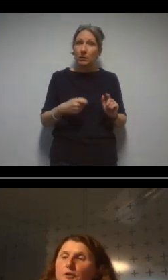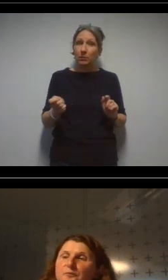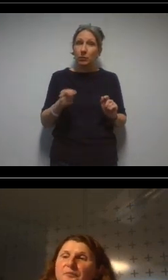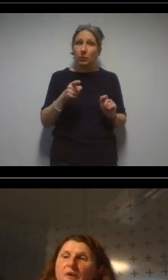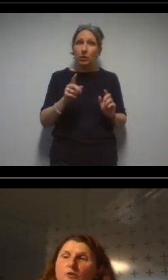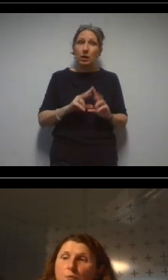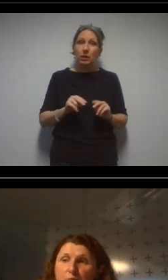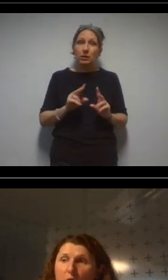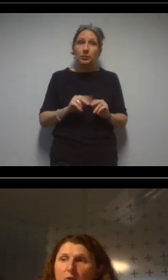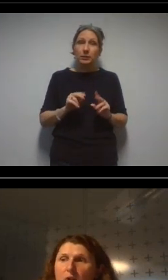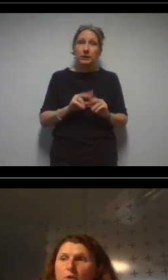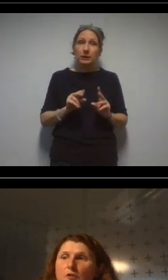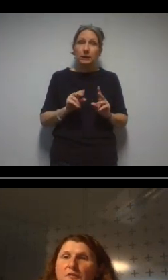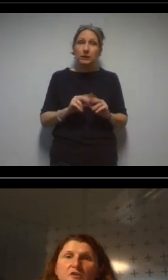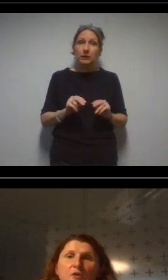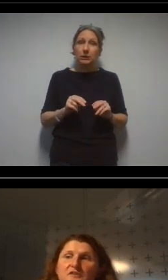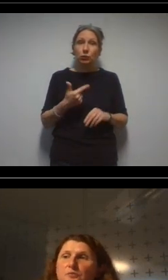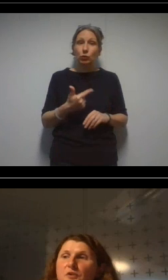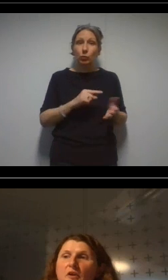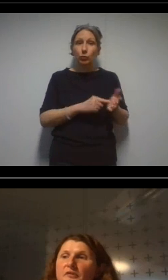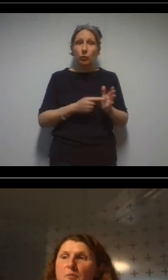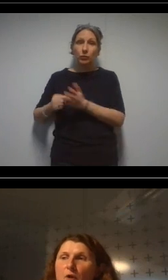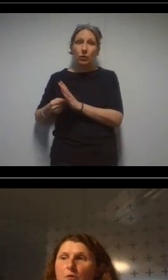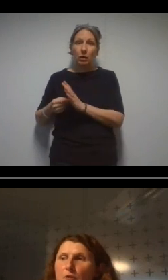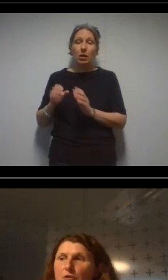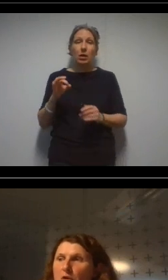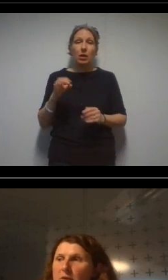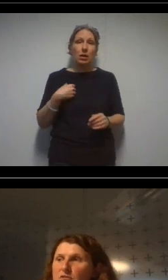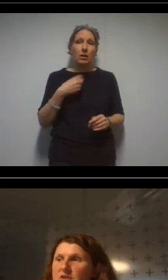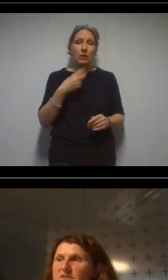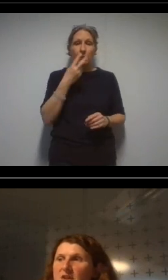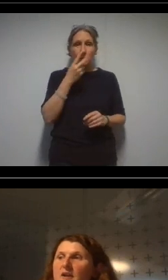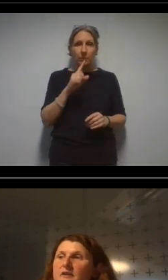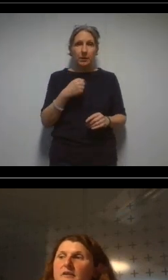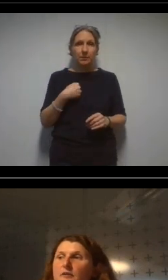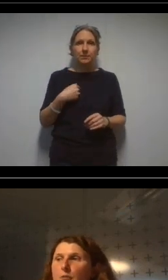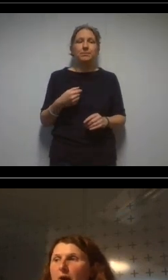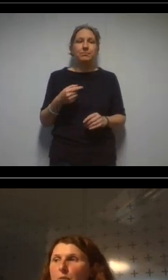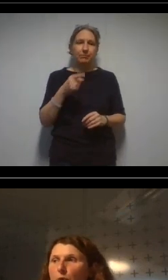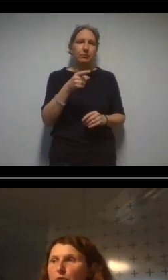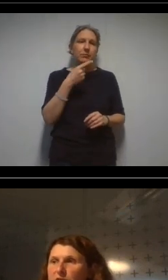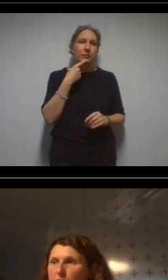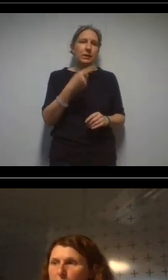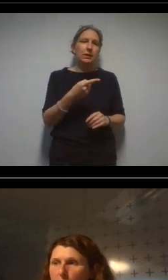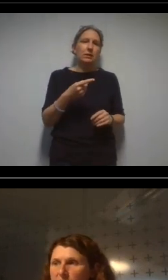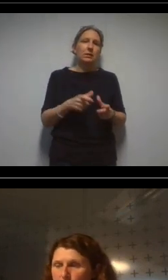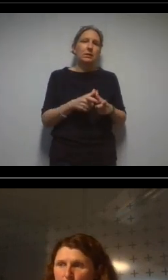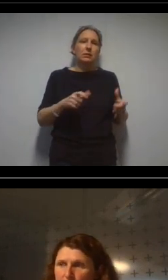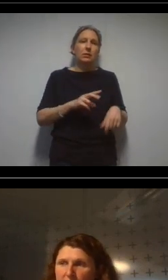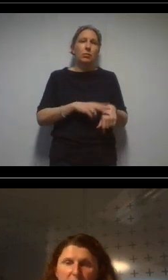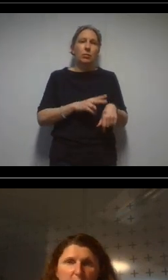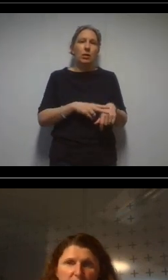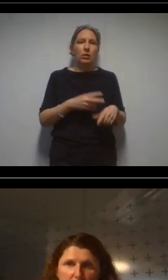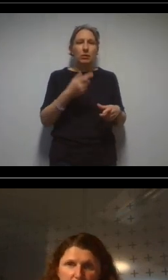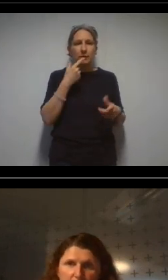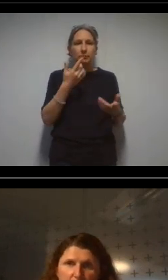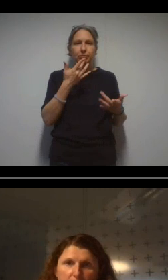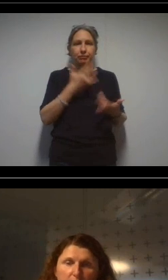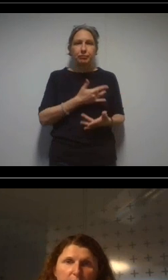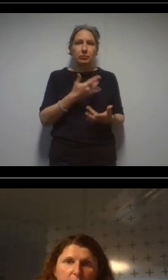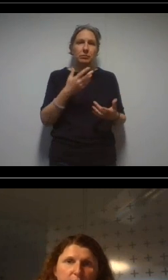précise, deux points. Moi, je vois pas. Le fait que les employeurs déplorent le manque de formation initiale et par rapport au niveau de formation du coup, des